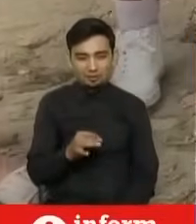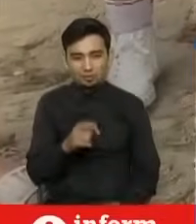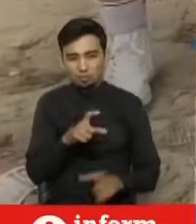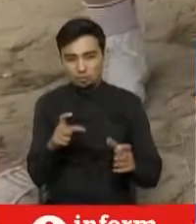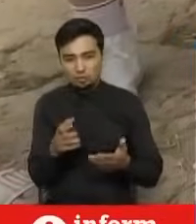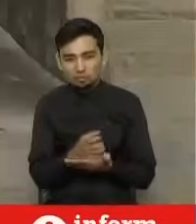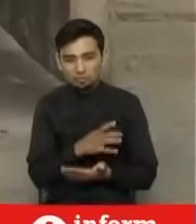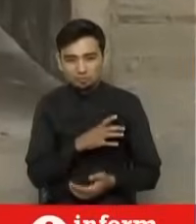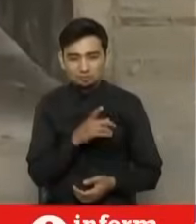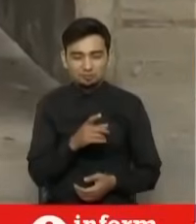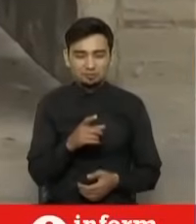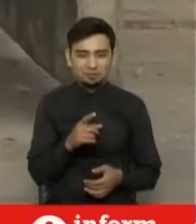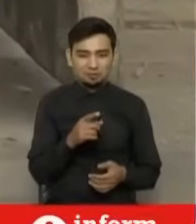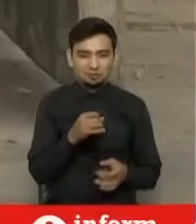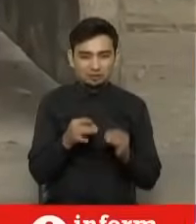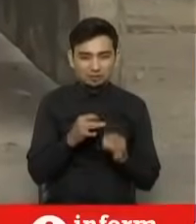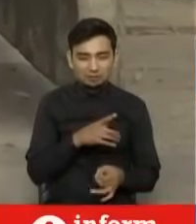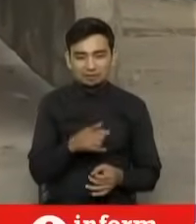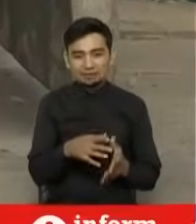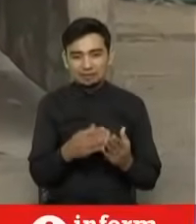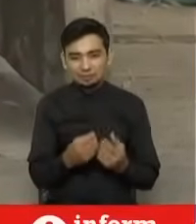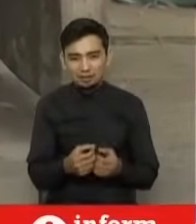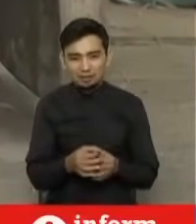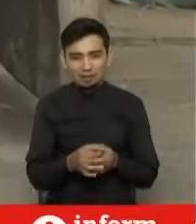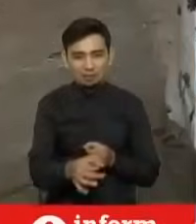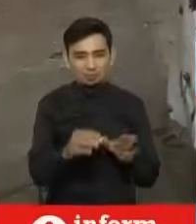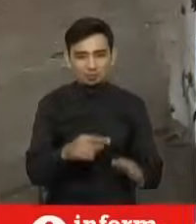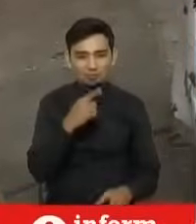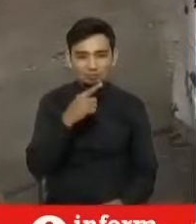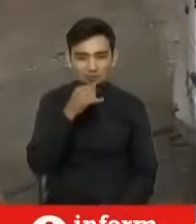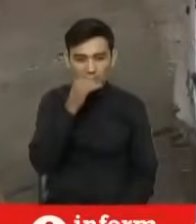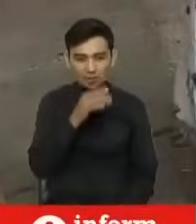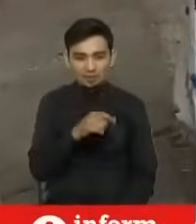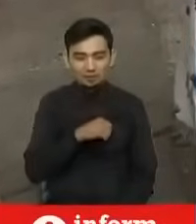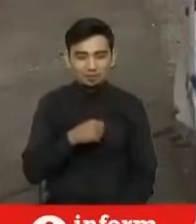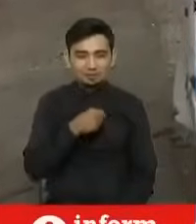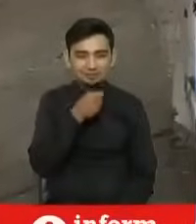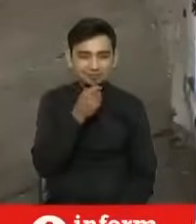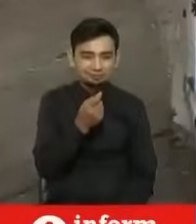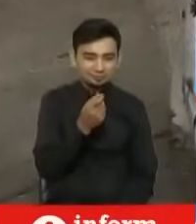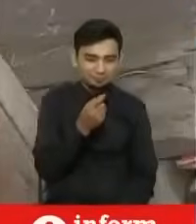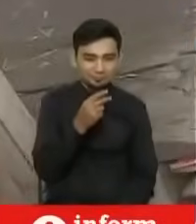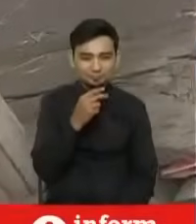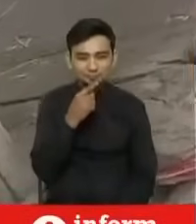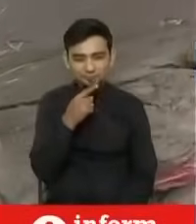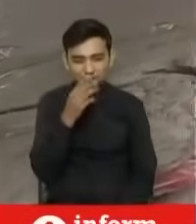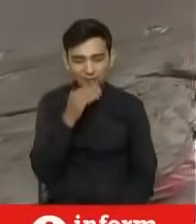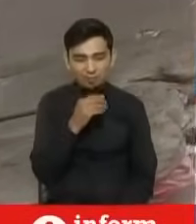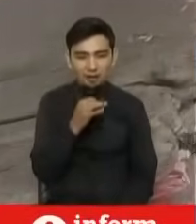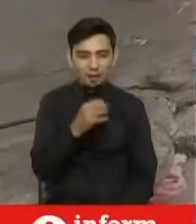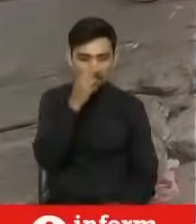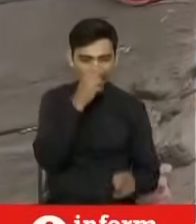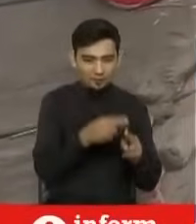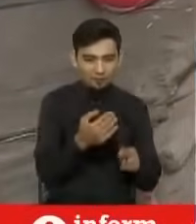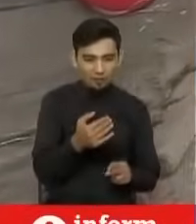осылай еркелетіп әуре. Өйткені бұл отбасы сөйлеуден қалғаны қашан. Тек үлкені ғана әлсін-әлсін ымдап үн шығарса,